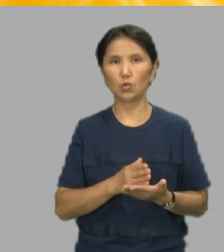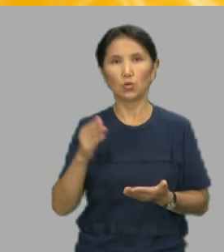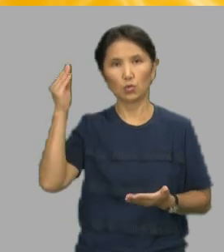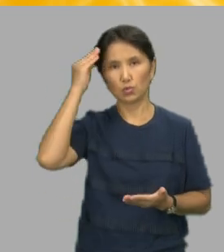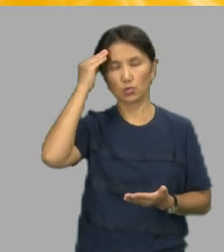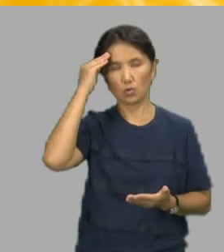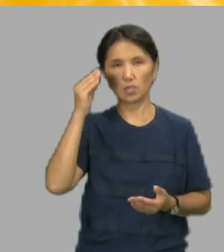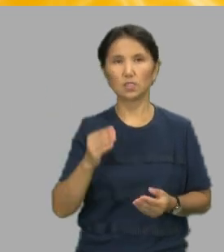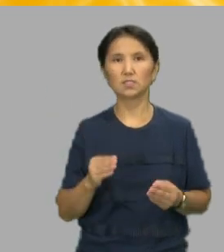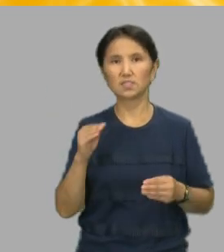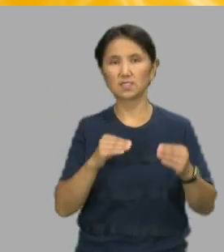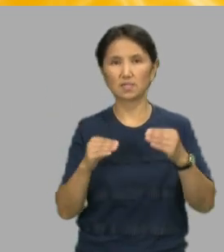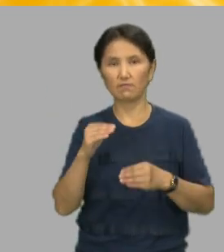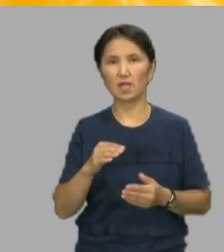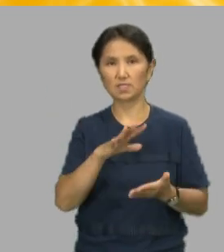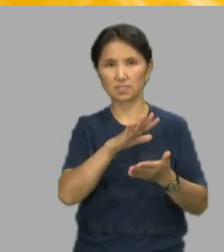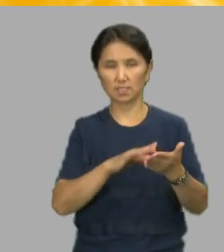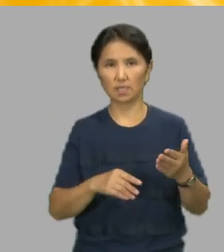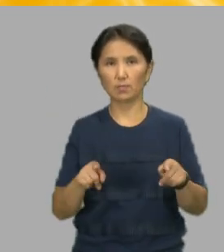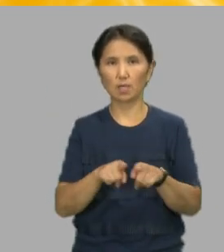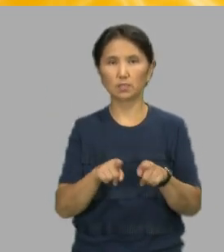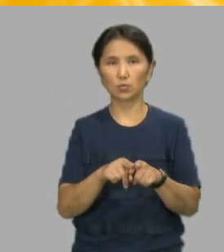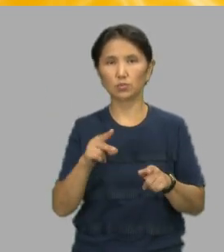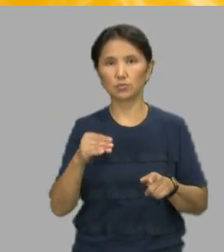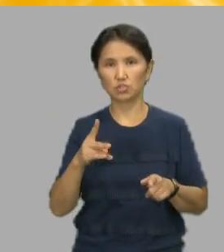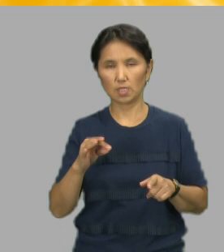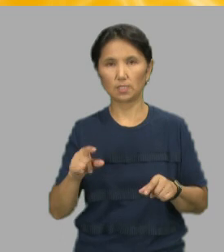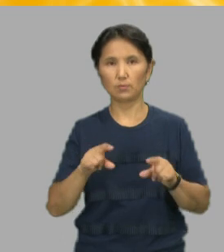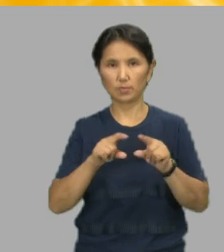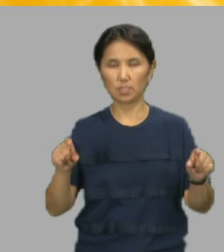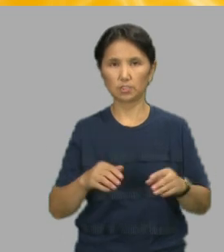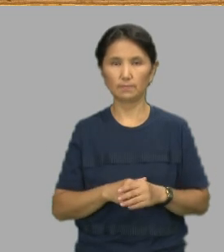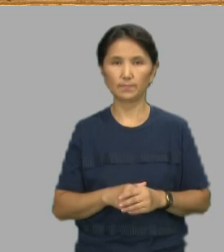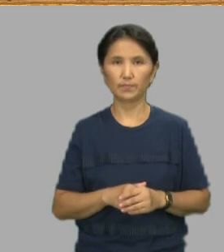Составлять схемы с однородными членами предложения.